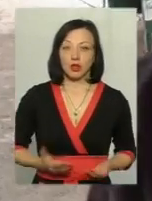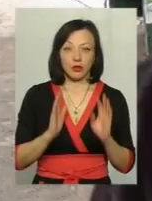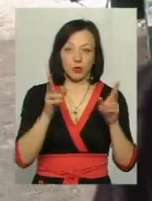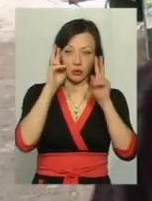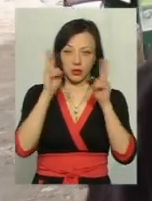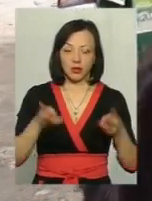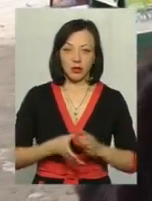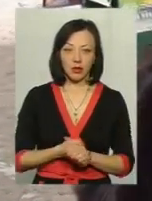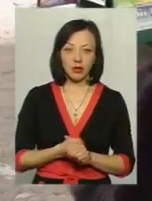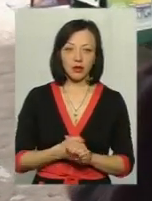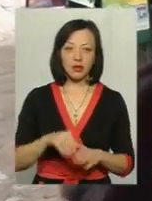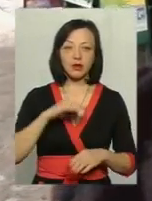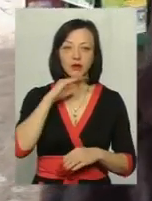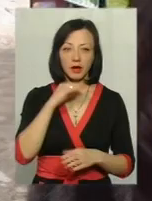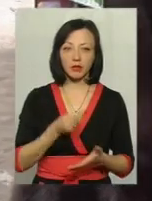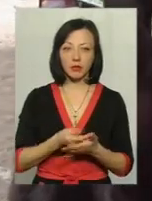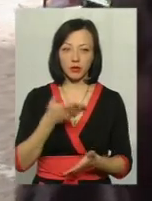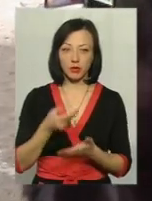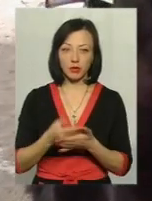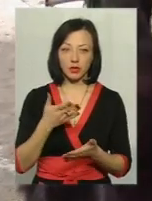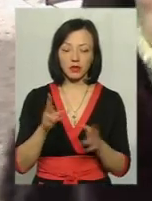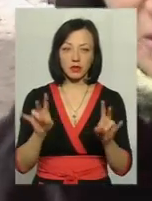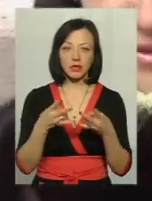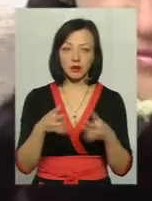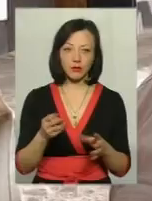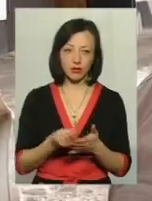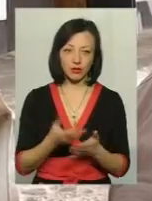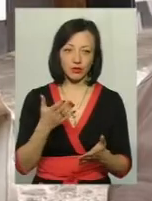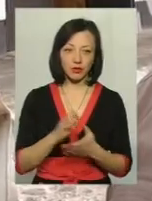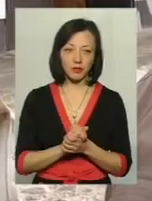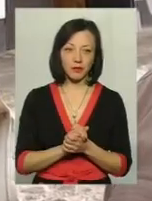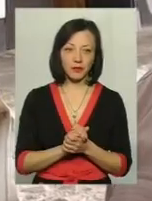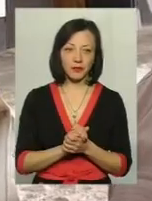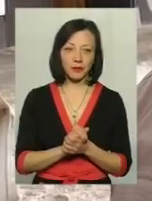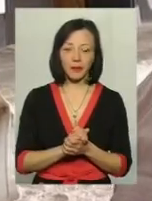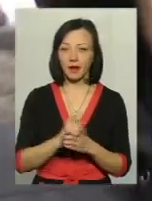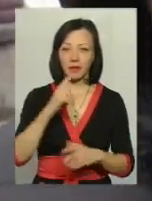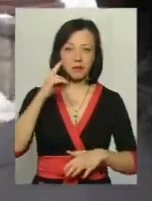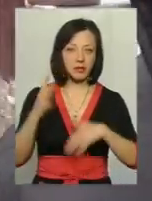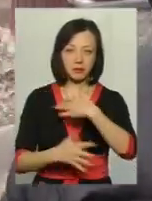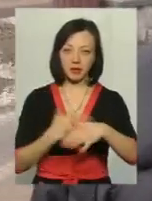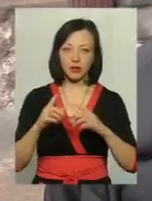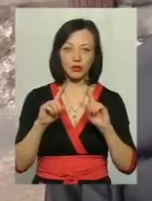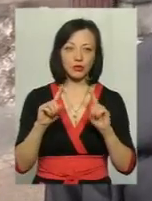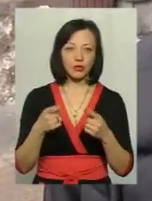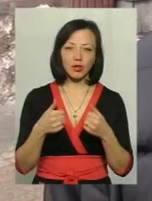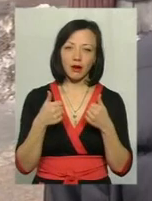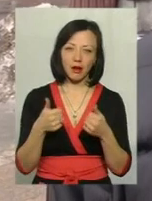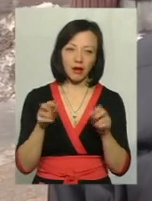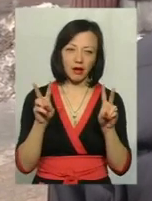знаю. Хватить вже, щоб подорожчало. Не треба, щоб дорожчало. Произвол і безпорядок. Дуже хорошо,